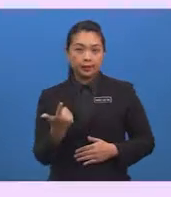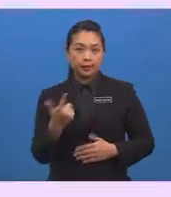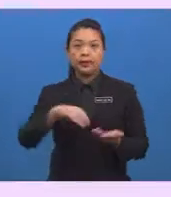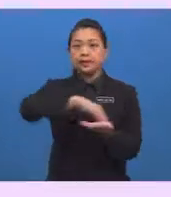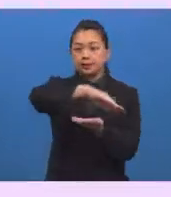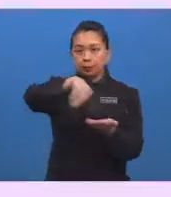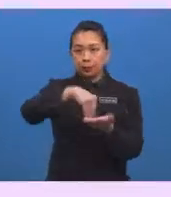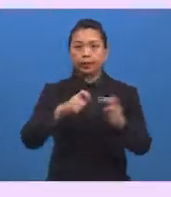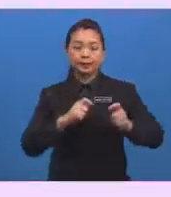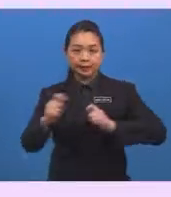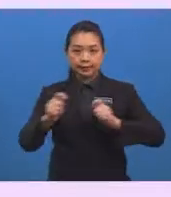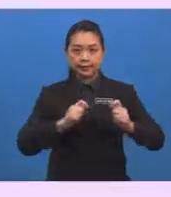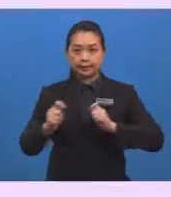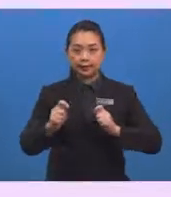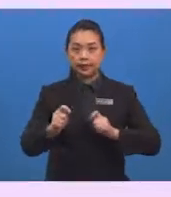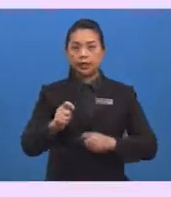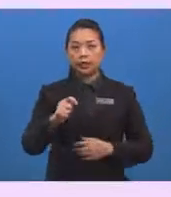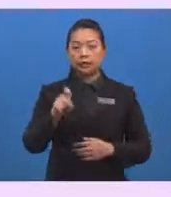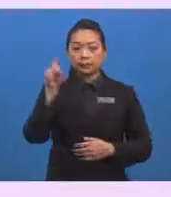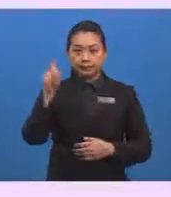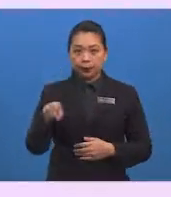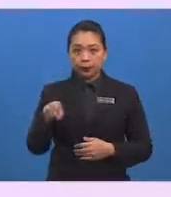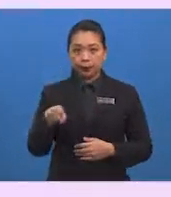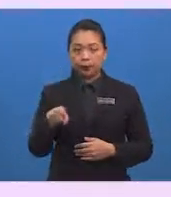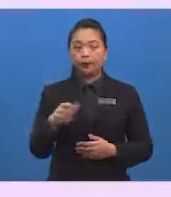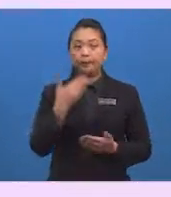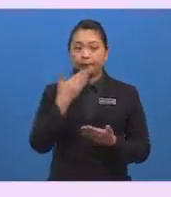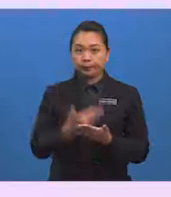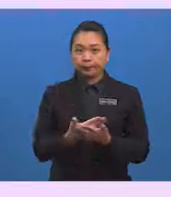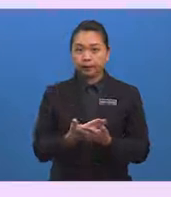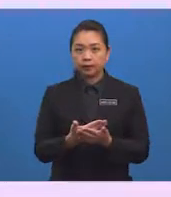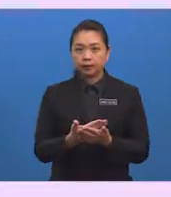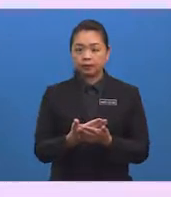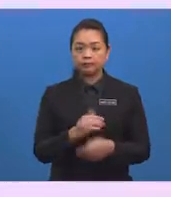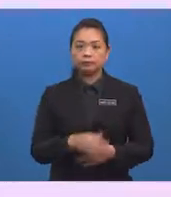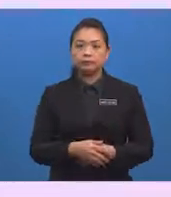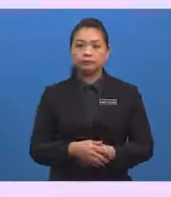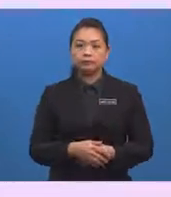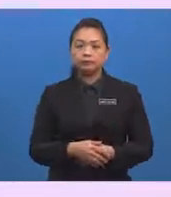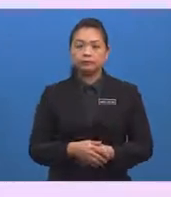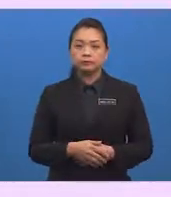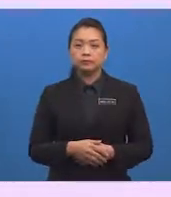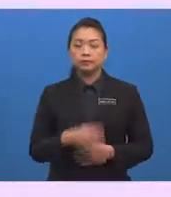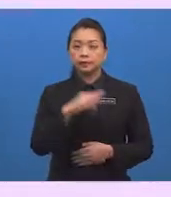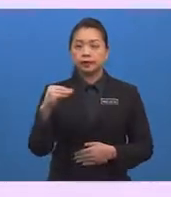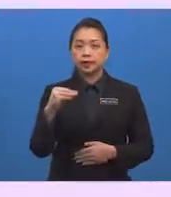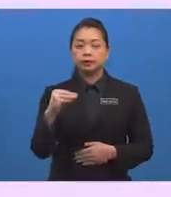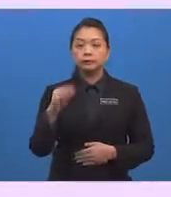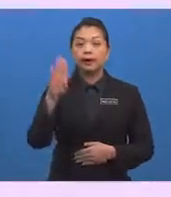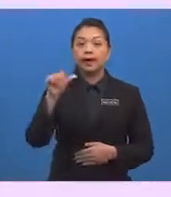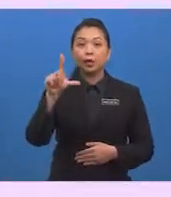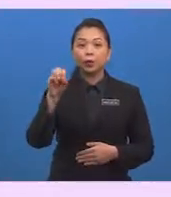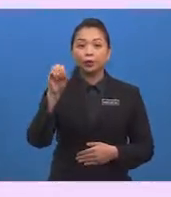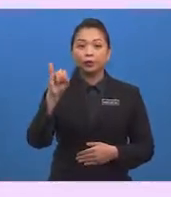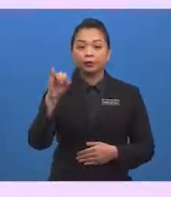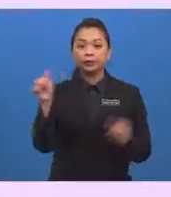segala tindakan perlulah efektif dan berkesan serta berbaloi dengan apa yang dibelanjakan. tanpa pembaziran